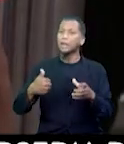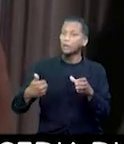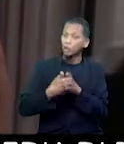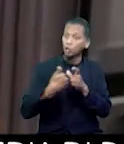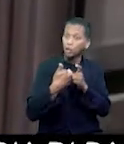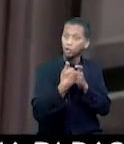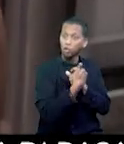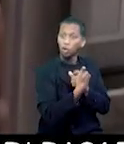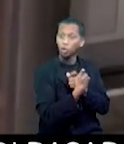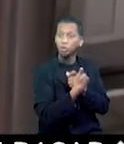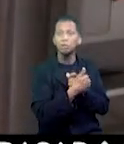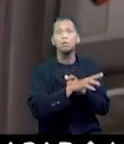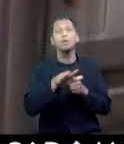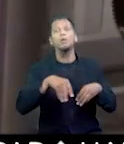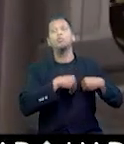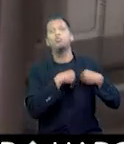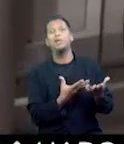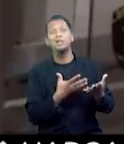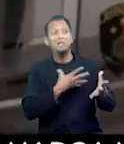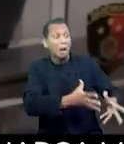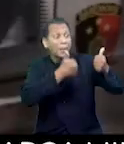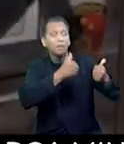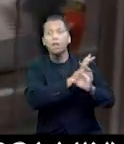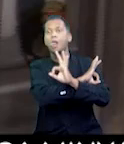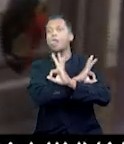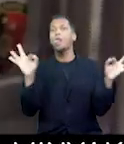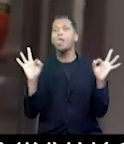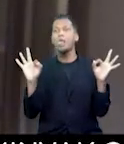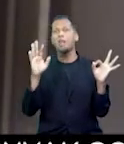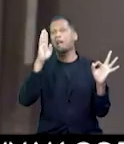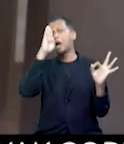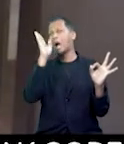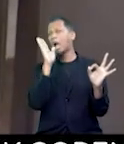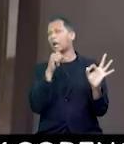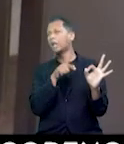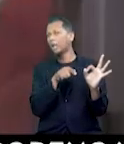kan? Nah, gara-gara itu, akhirnya